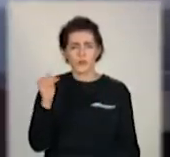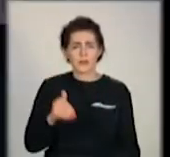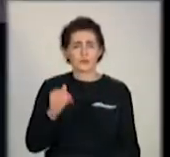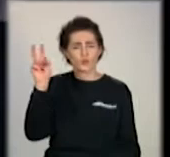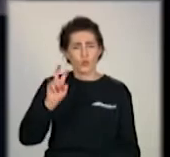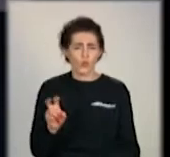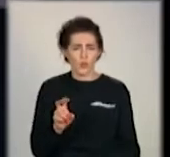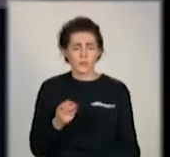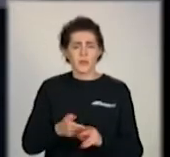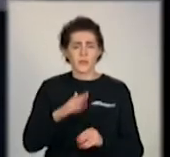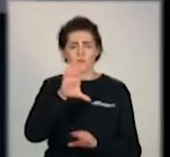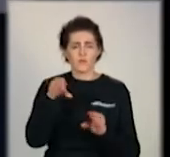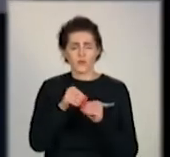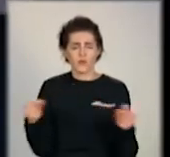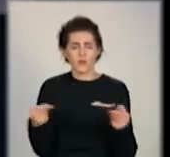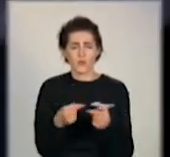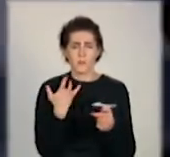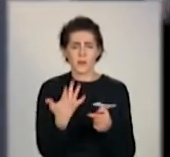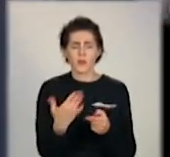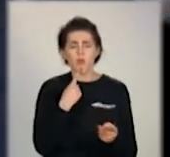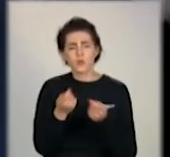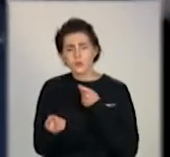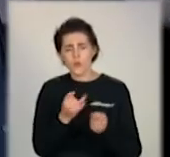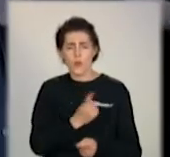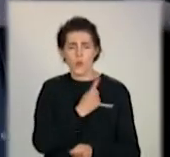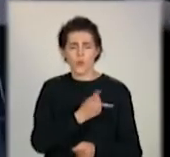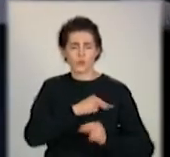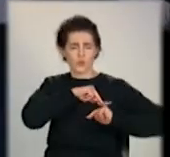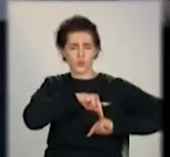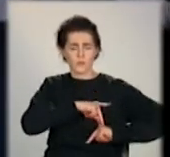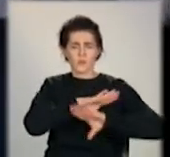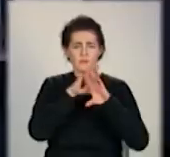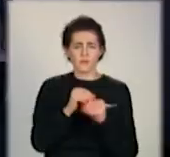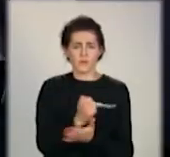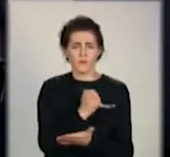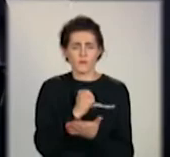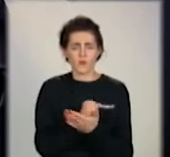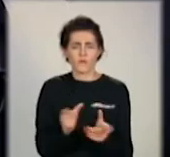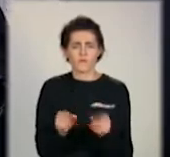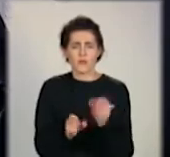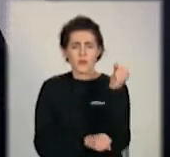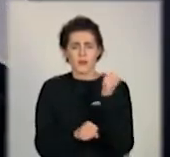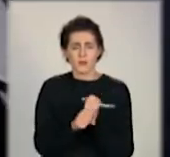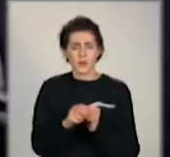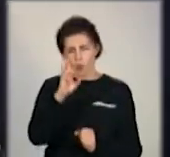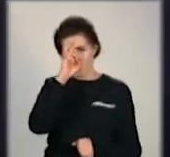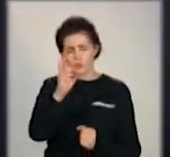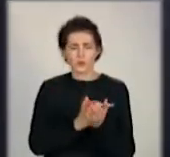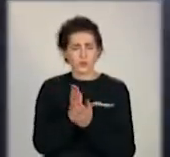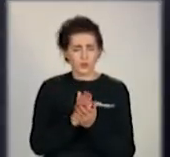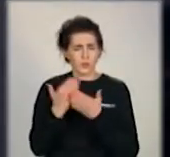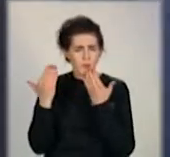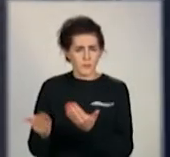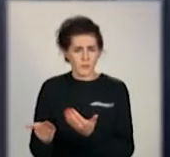доларів. Його відповідність вимогам безпеки та охорони праці підтвердили співробітники Держпродспоживслужби